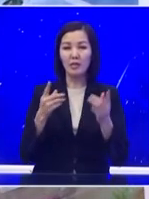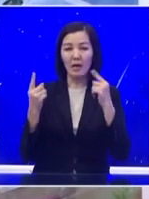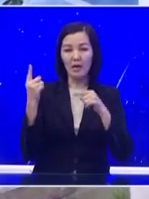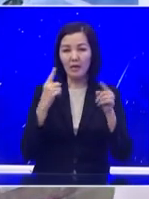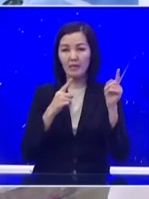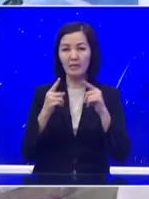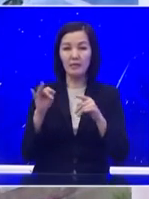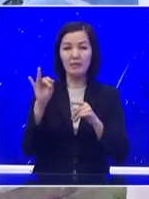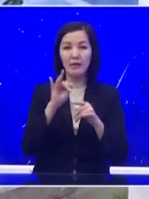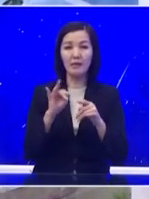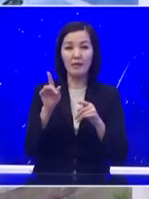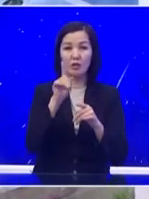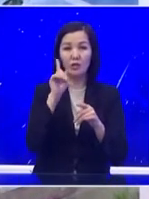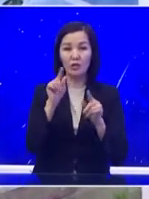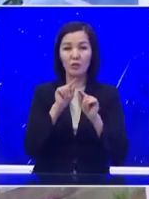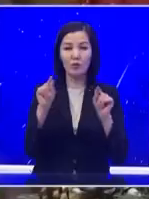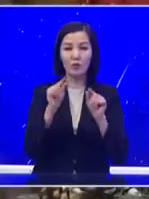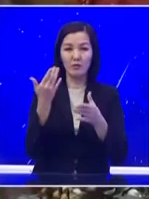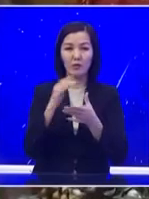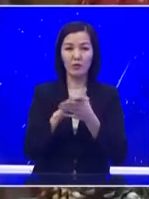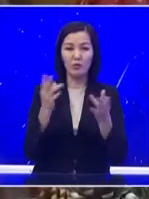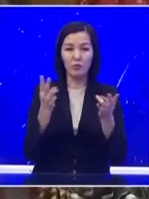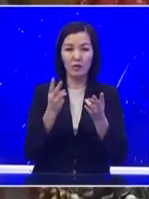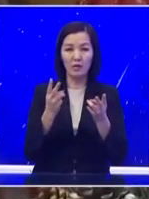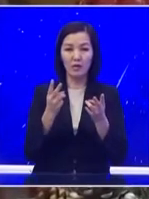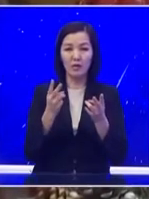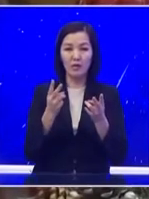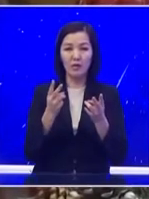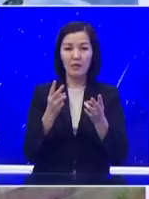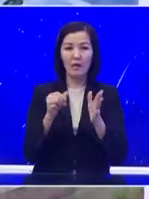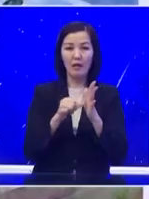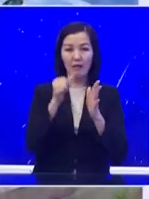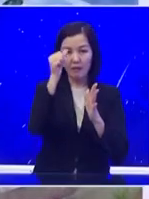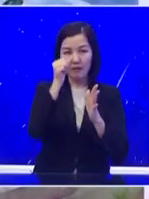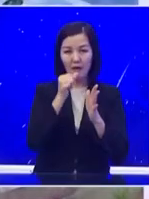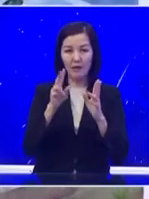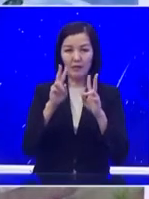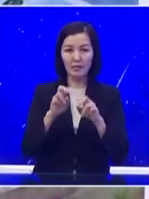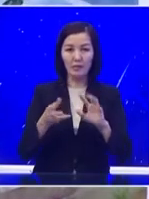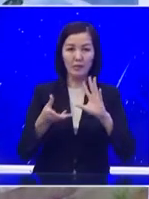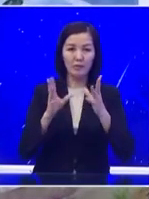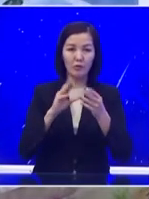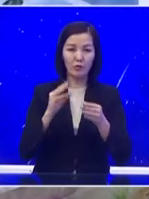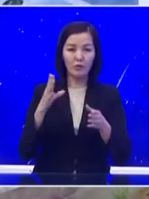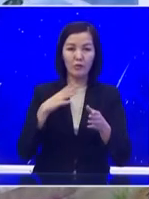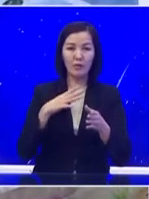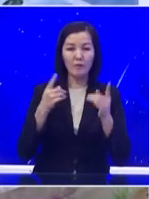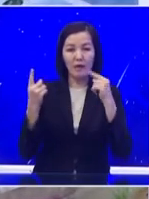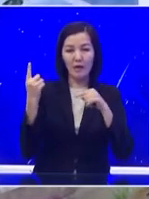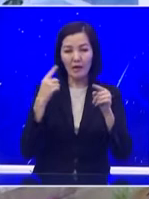жастарға сондай үгіттеу жүргізген болатын. Еңбегім жарты жылда зерттелген болатын, яғни жарты жылда осы